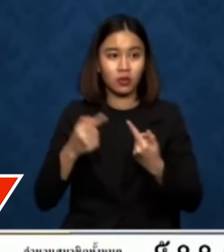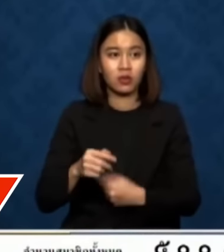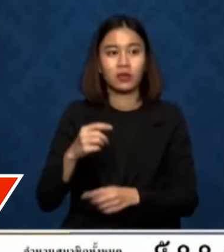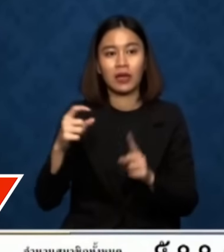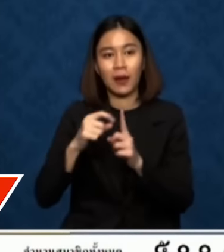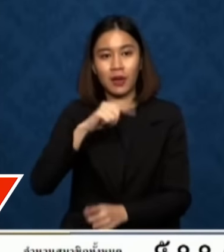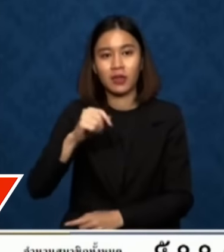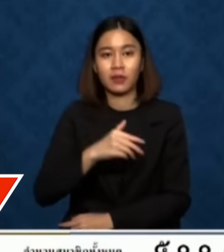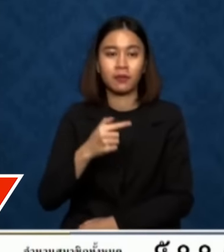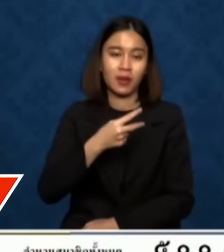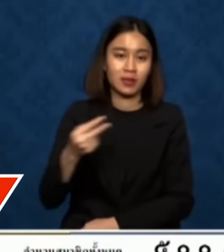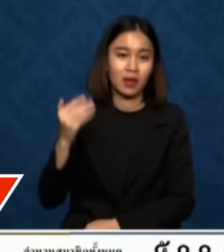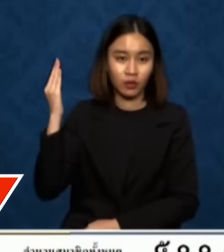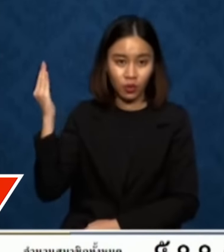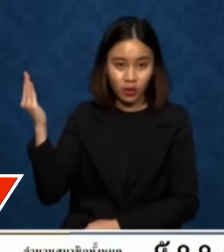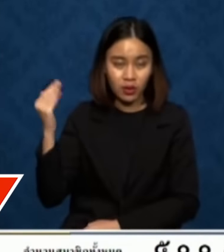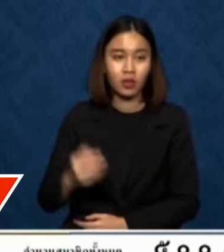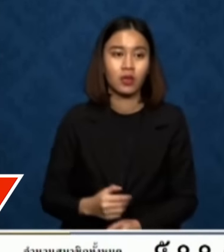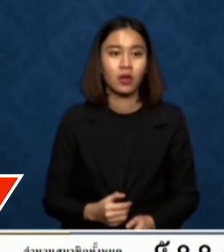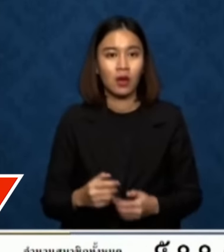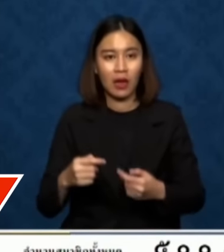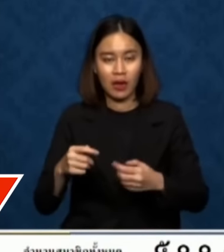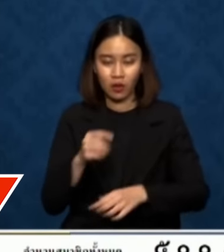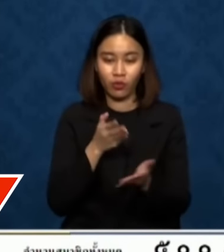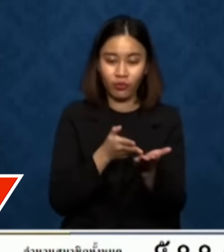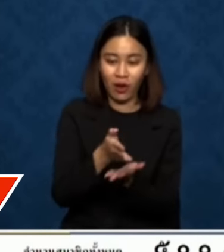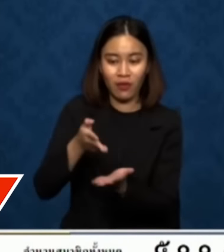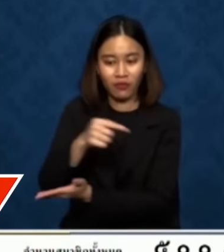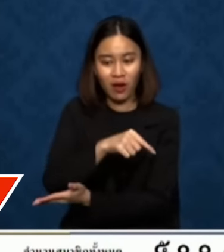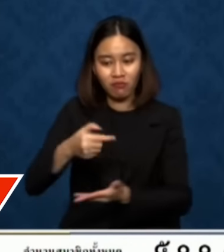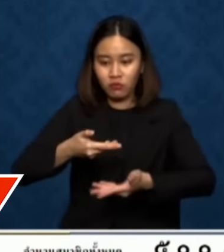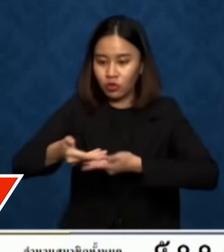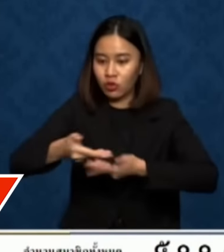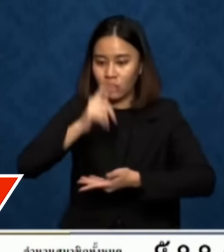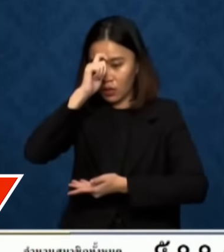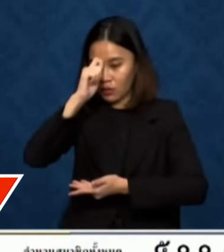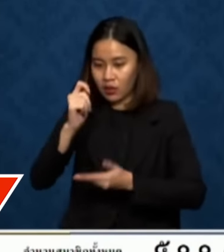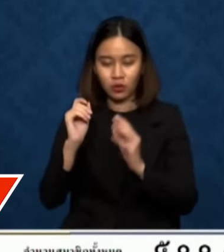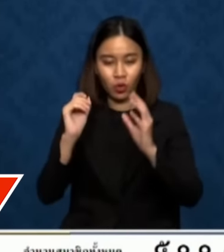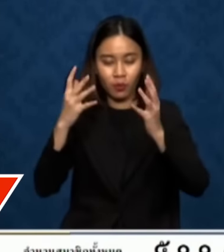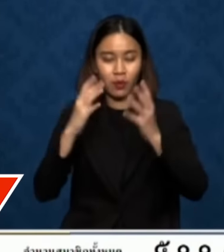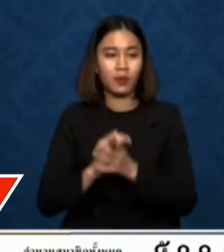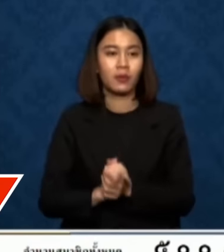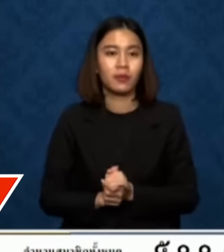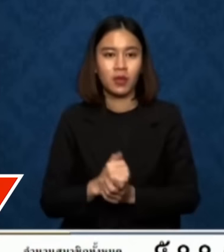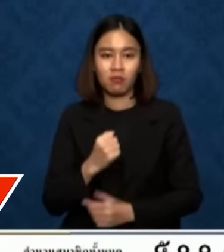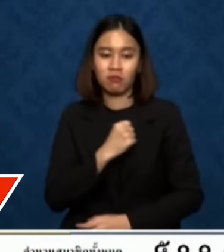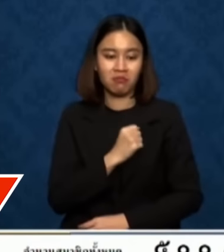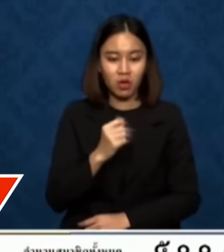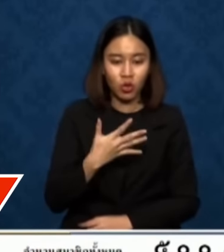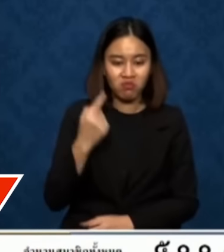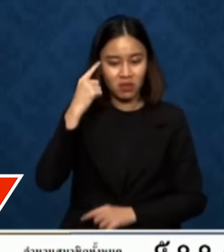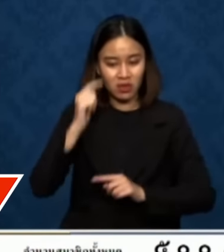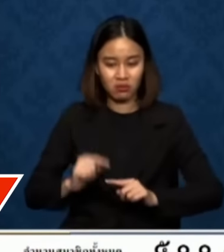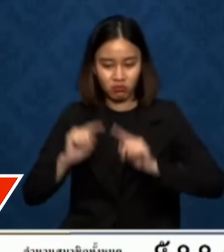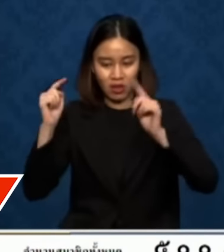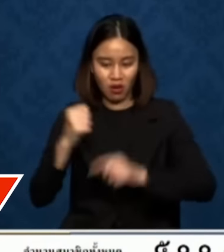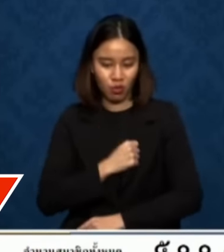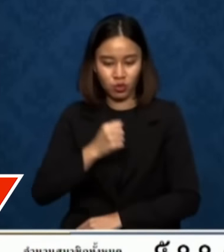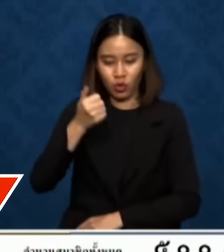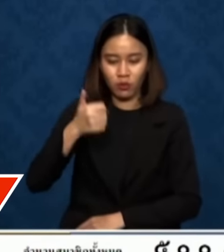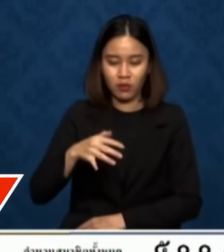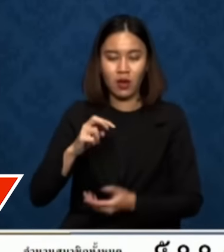polarizationที่ผลักให้คนอยู่คนละขั้วไม่สามารถหารือและเคารพกันได้ไม่สามารถทนกับความคิดเห็นที่เห็นต่างกันได้ดิ